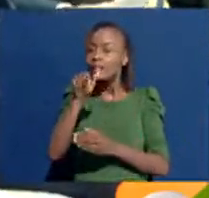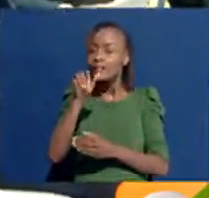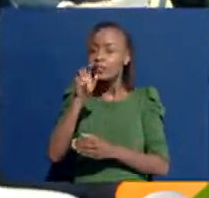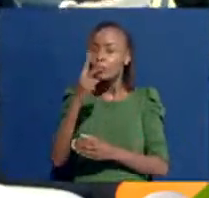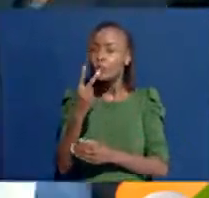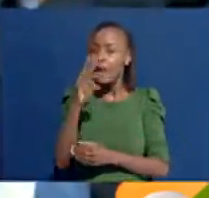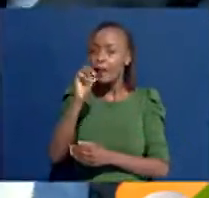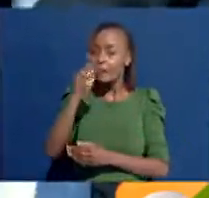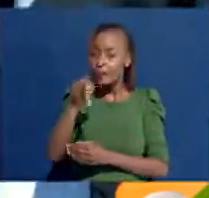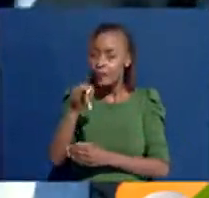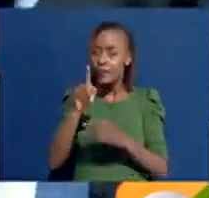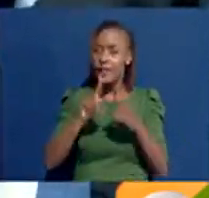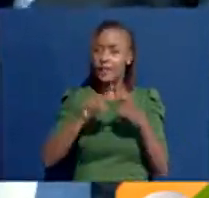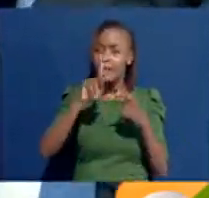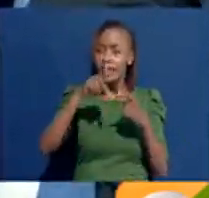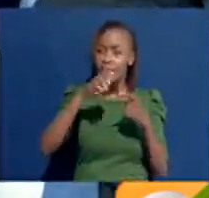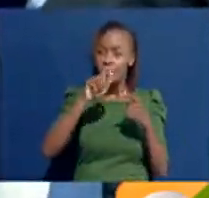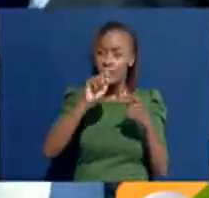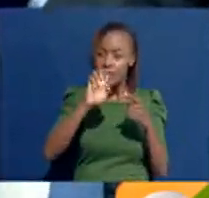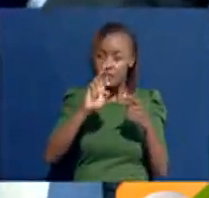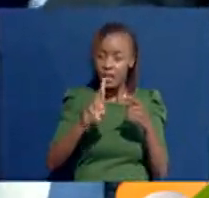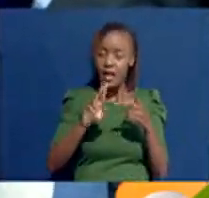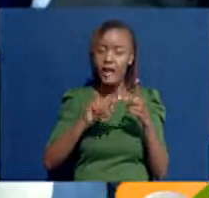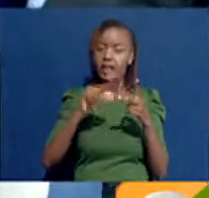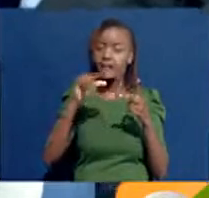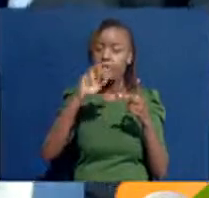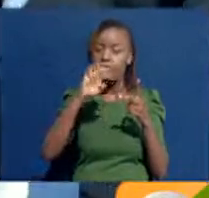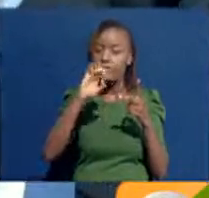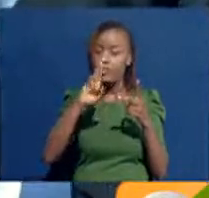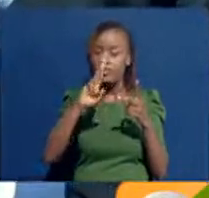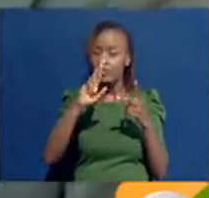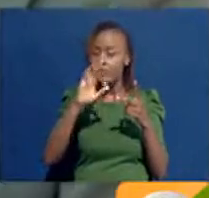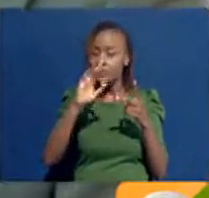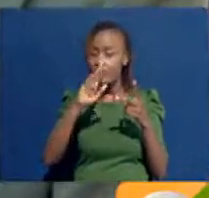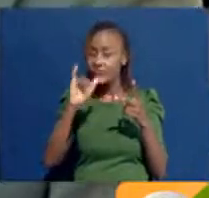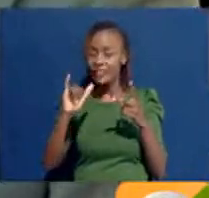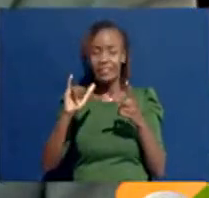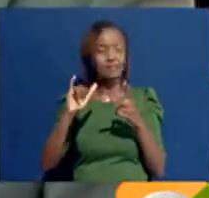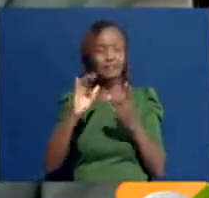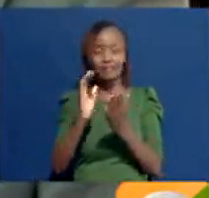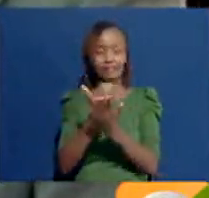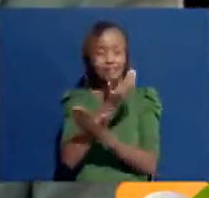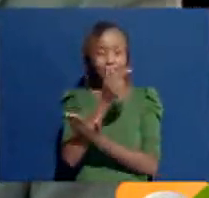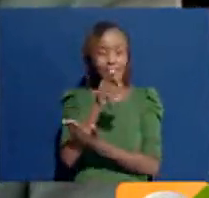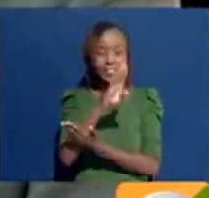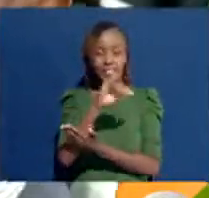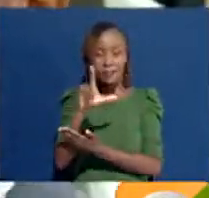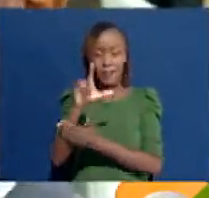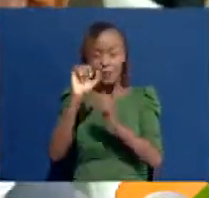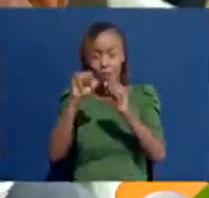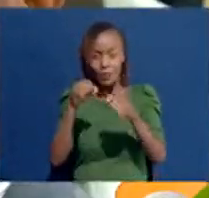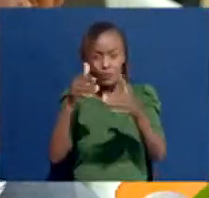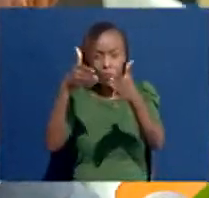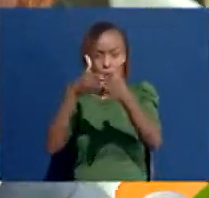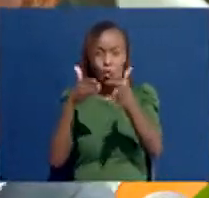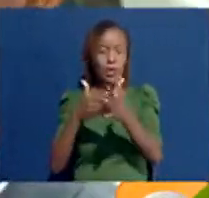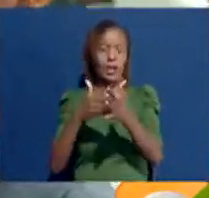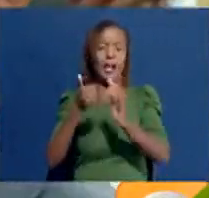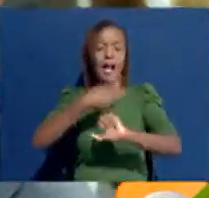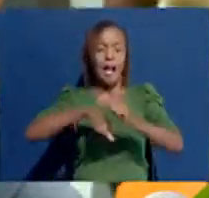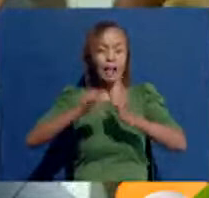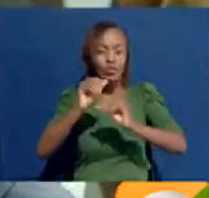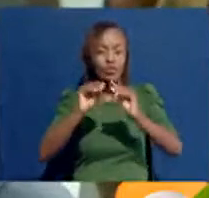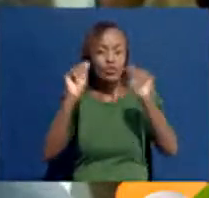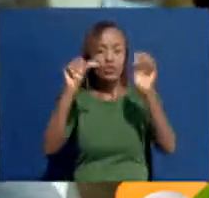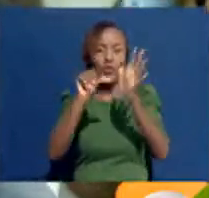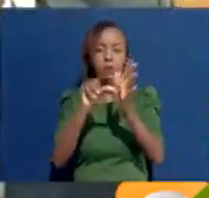Kaluma na Goeffrey Ruku kuondoa miswada miwili waliowasilisha akisema itarudisha nyuma hatua zilizopigwa na tume hiyo